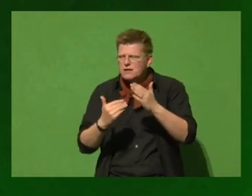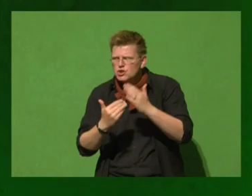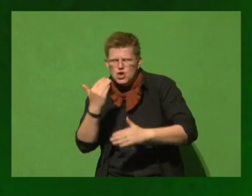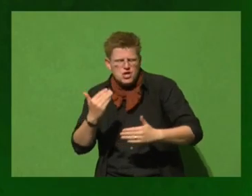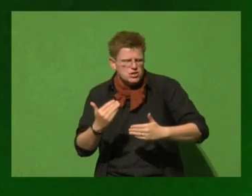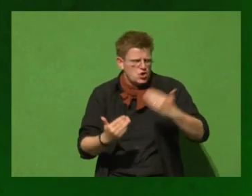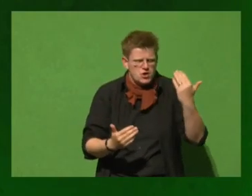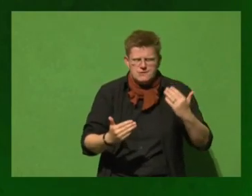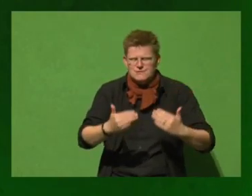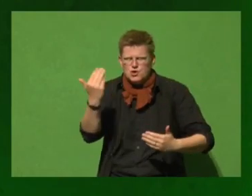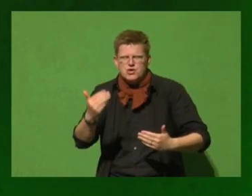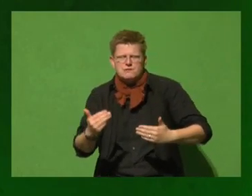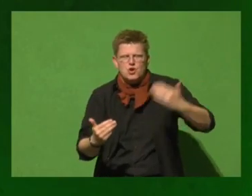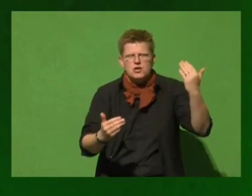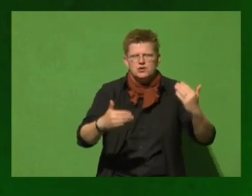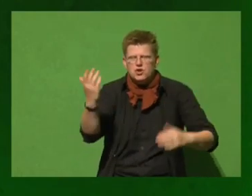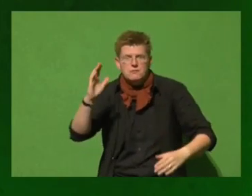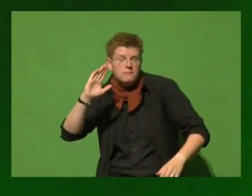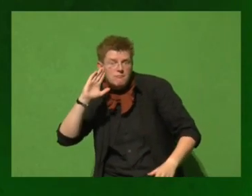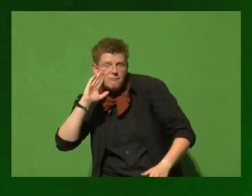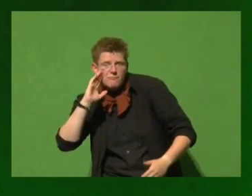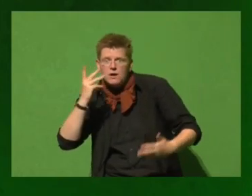Zusammenspiel von Unternehmen und staatlichen